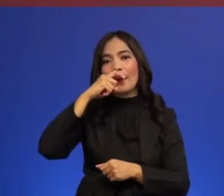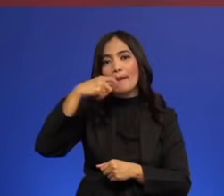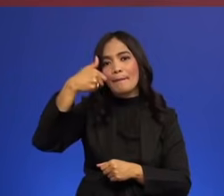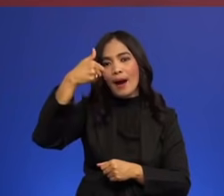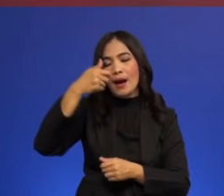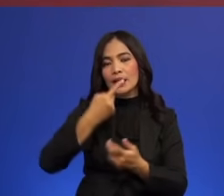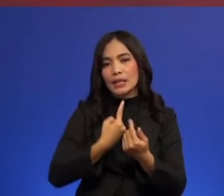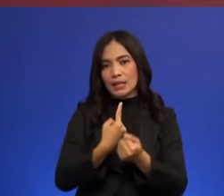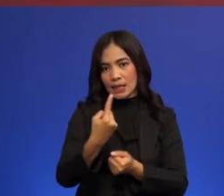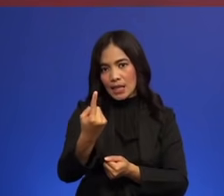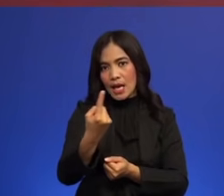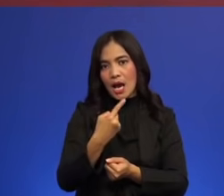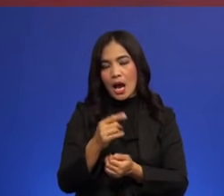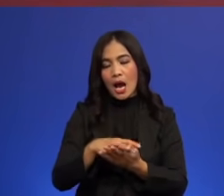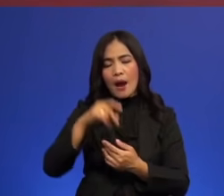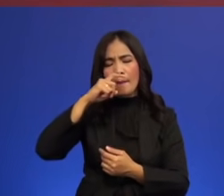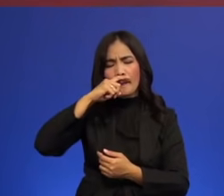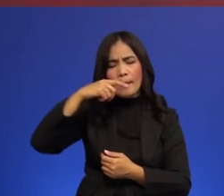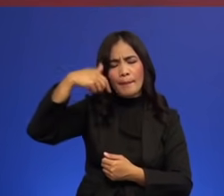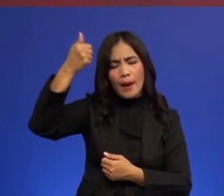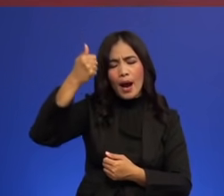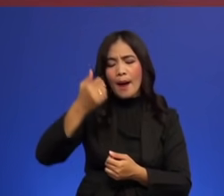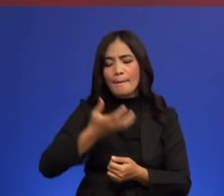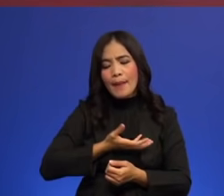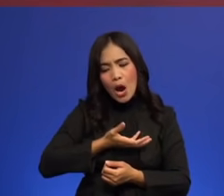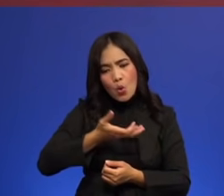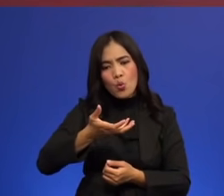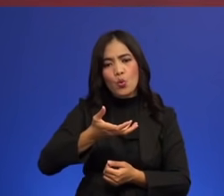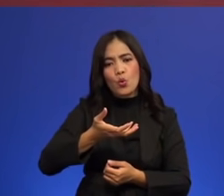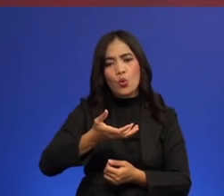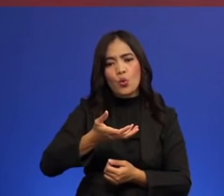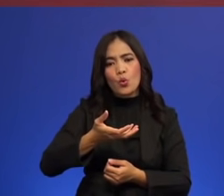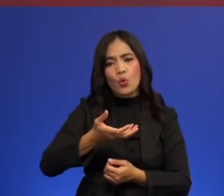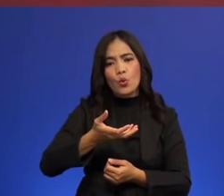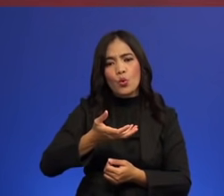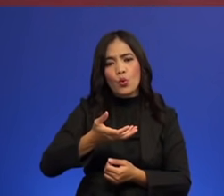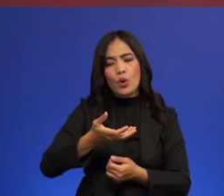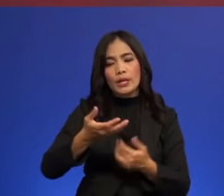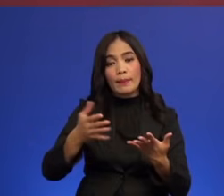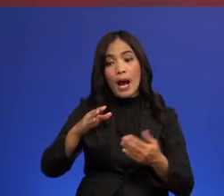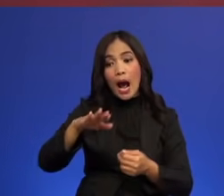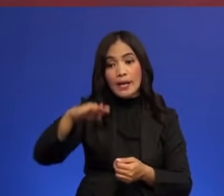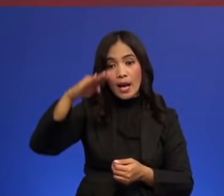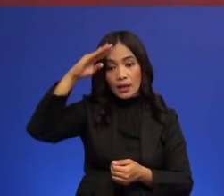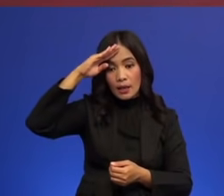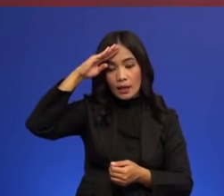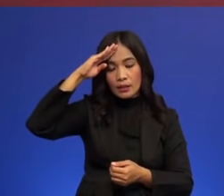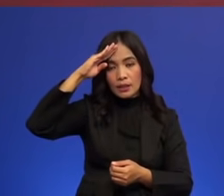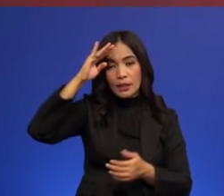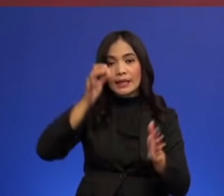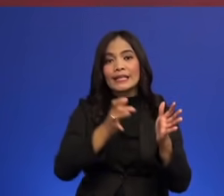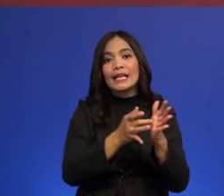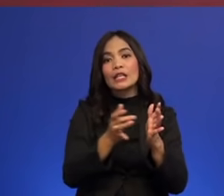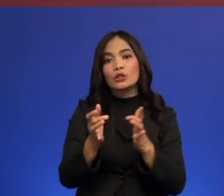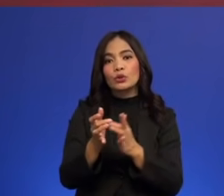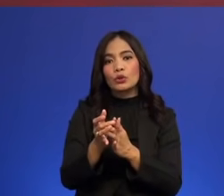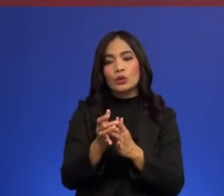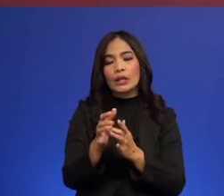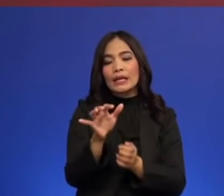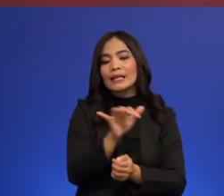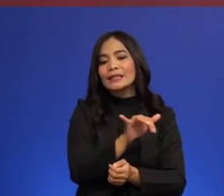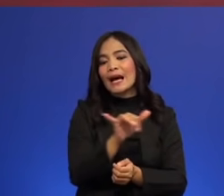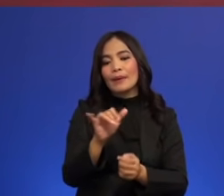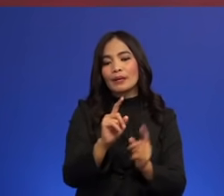Dan Bapa menginginkan, menghendaki di mana Putra tunggalnya Tuhan Yesus ada, kita ada.